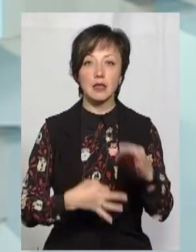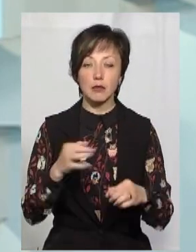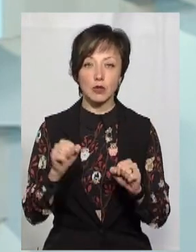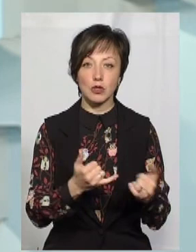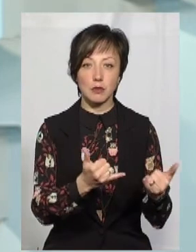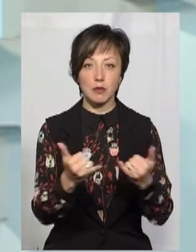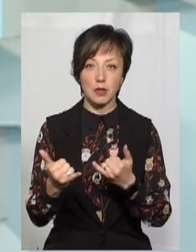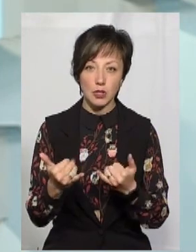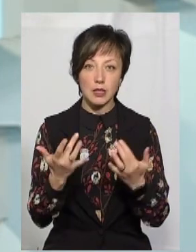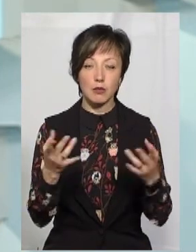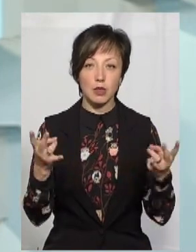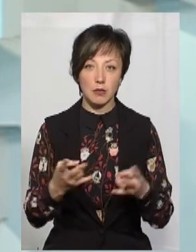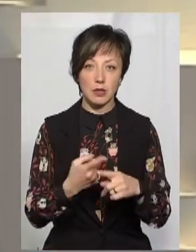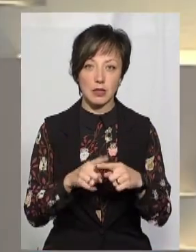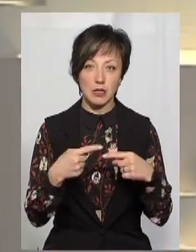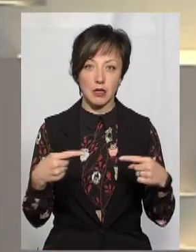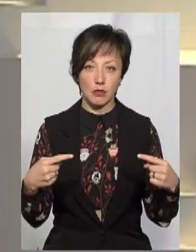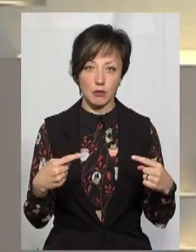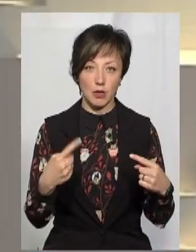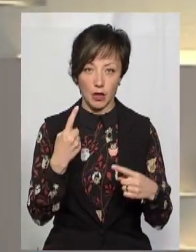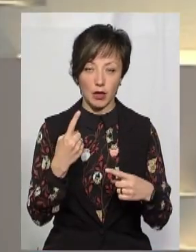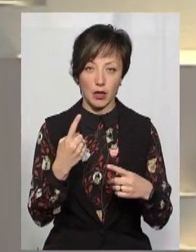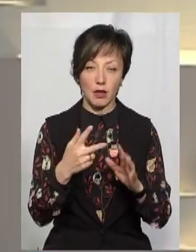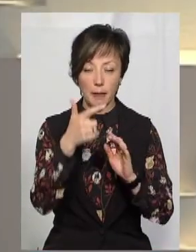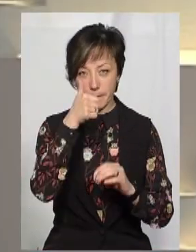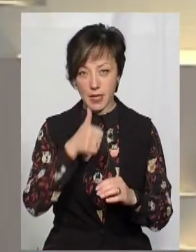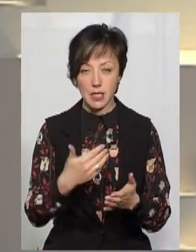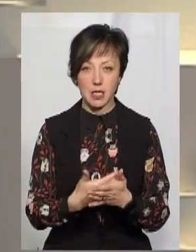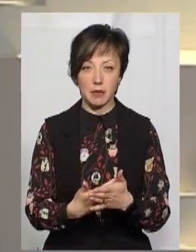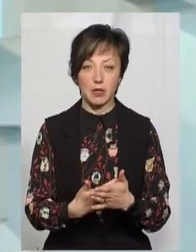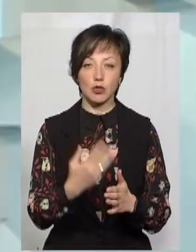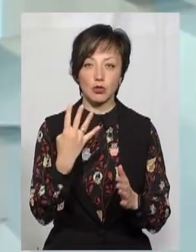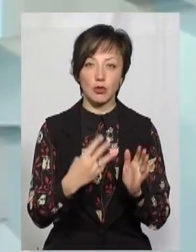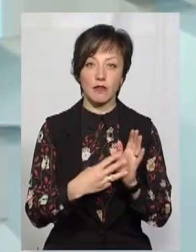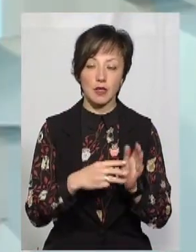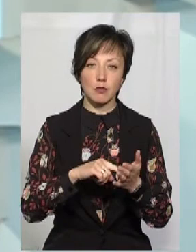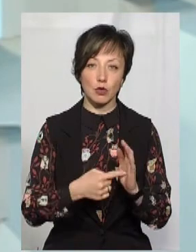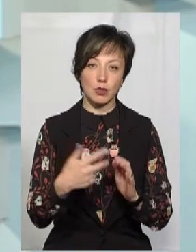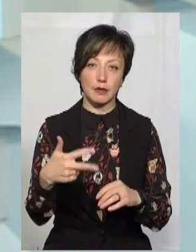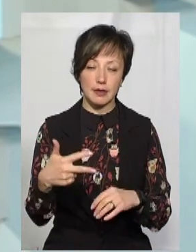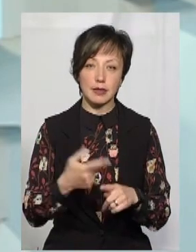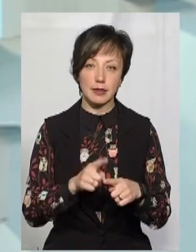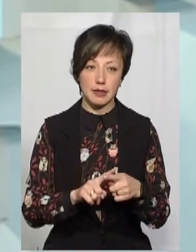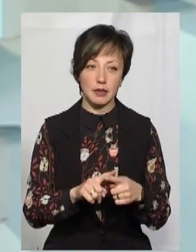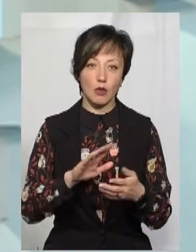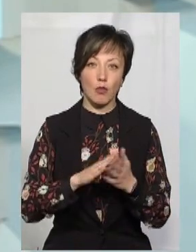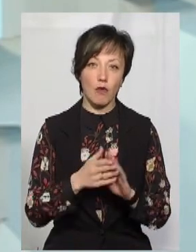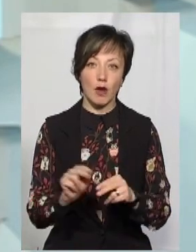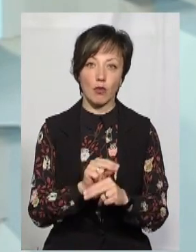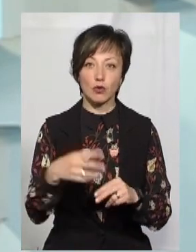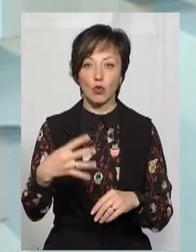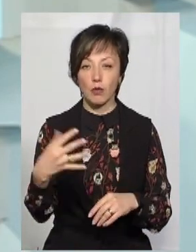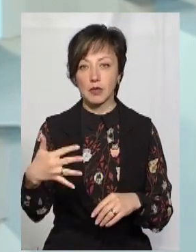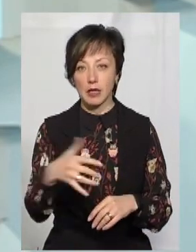бути забезпечена і скільки потрібно цих засобів на добу, на місяць, наприклад. Так, 48 множимо на 30, це за умови, що там лікується